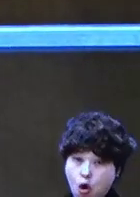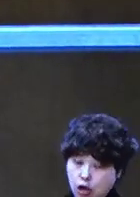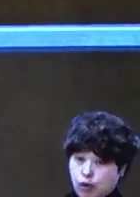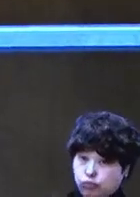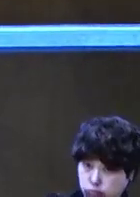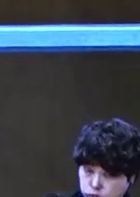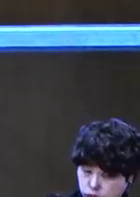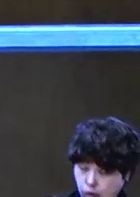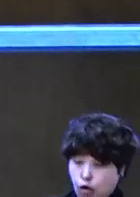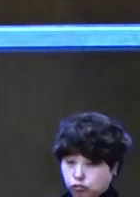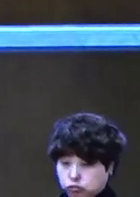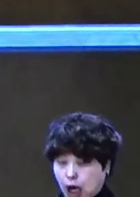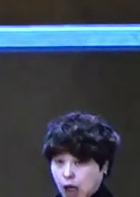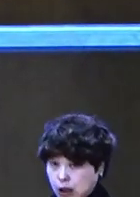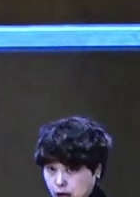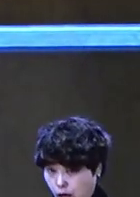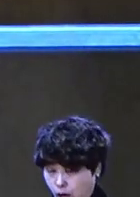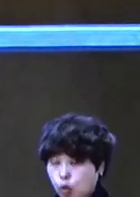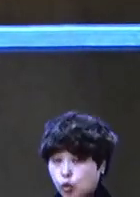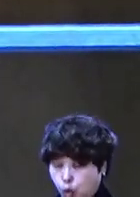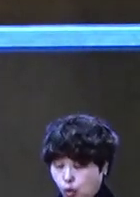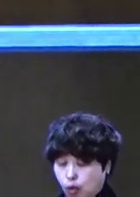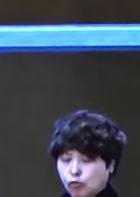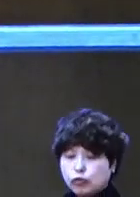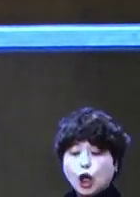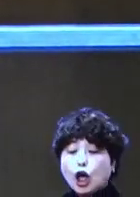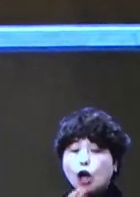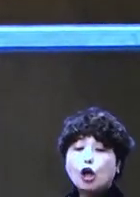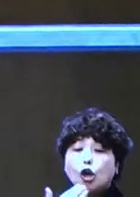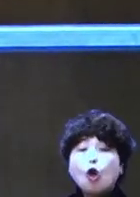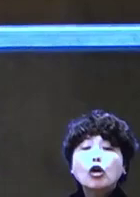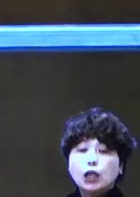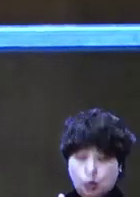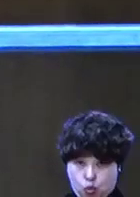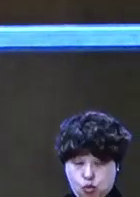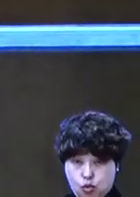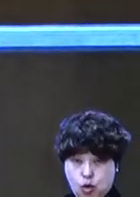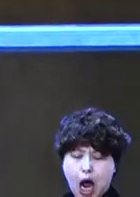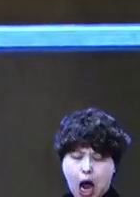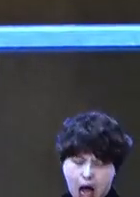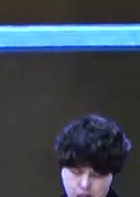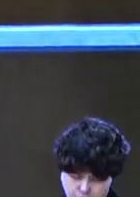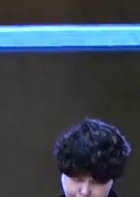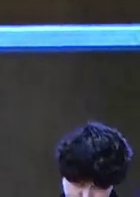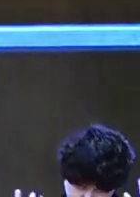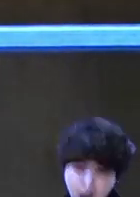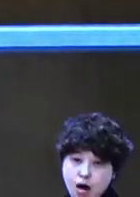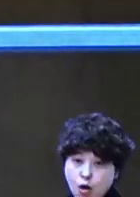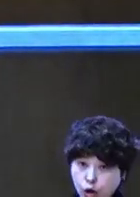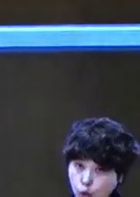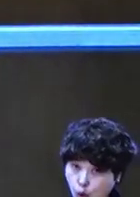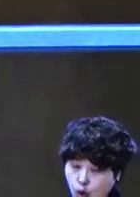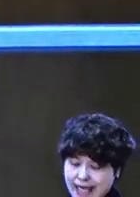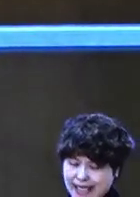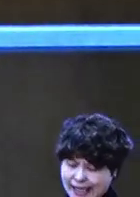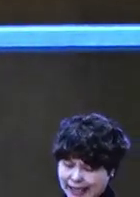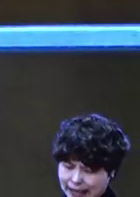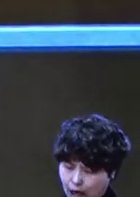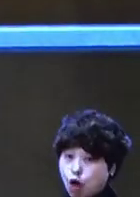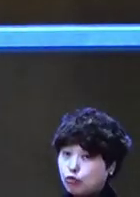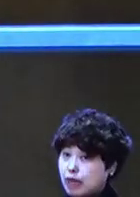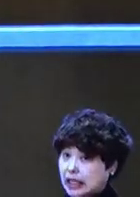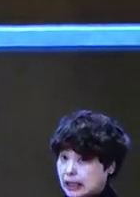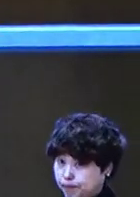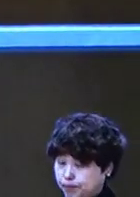비무장지대도 경기도에 속해 있습니다. 할 일 많은 경기도, 일 잘하는 국민의힘이